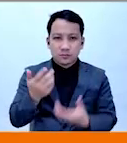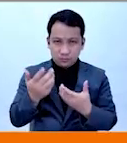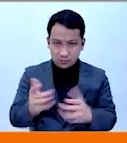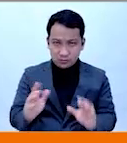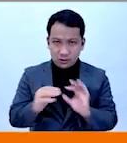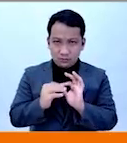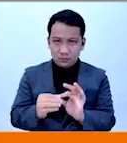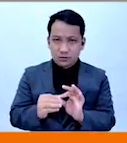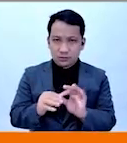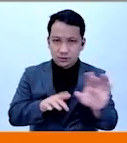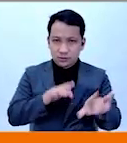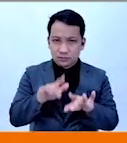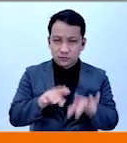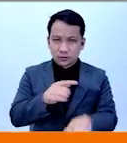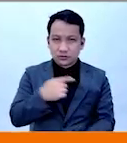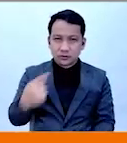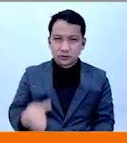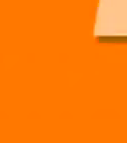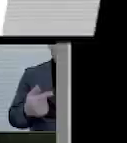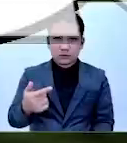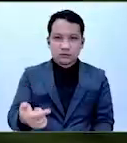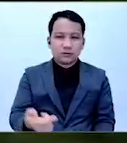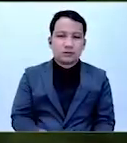pangaharas nga ng China?